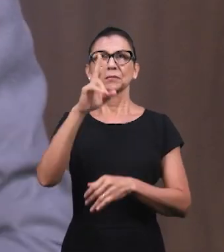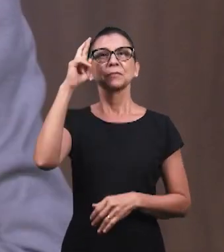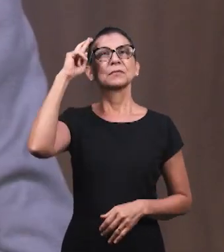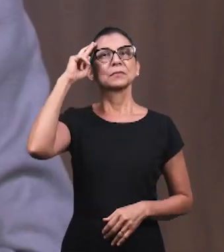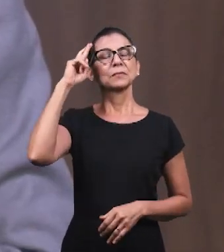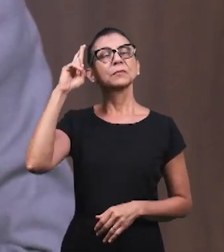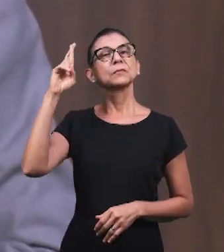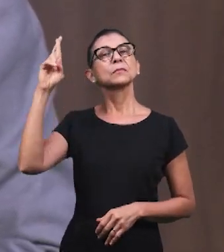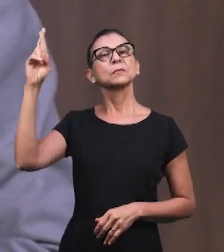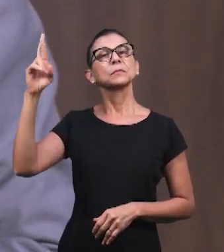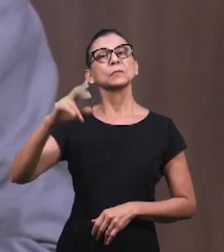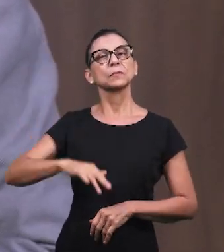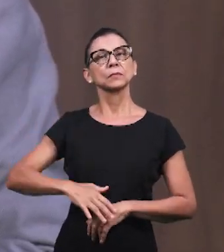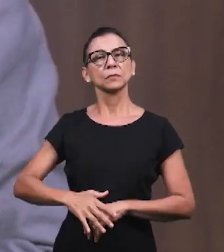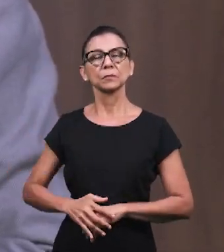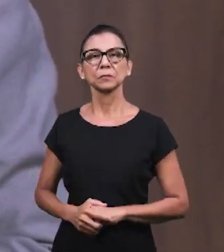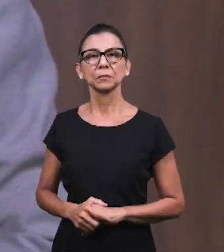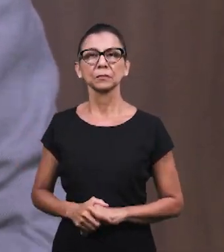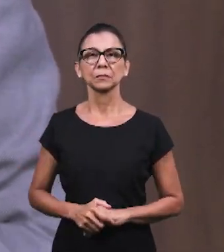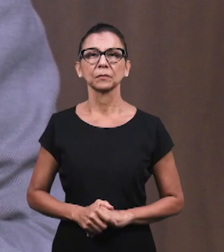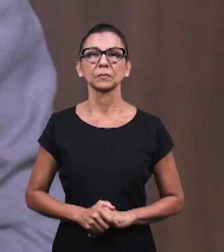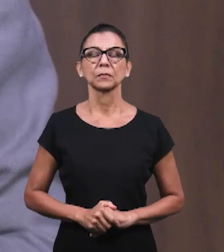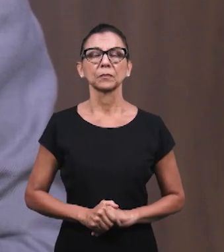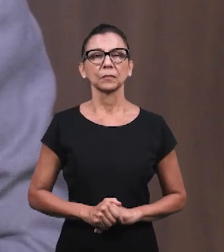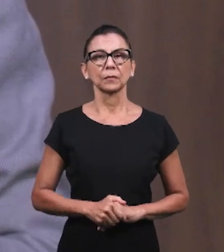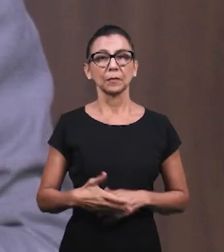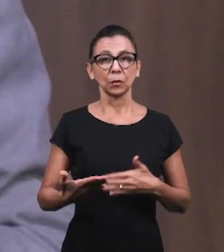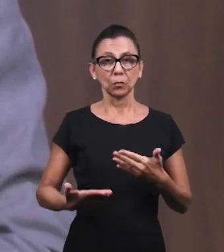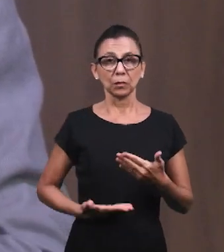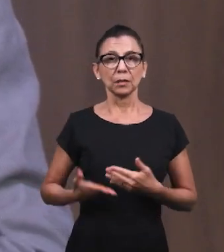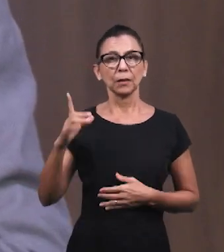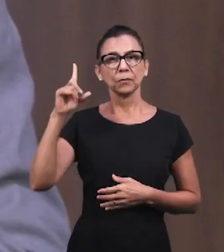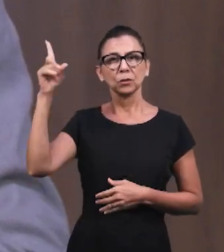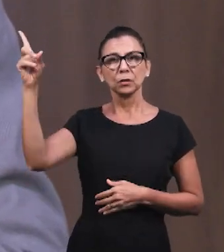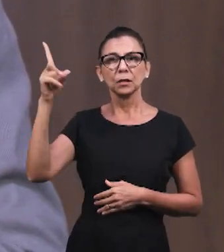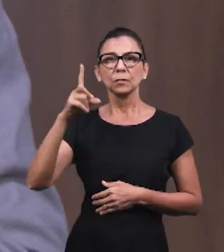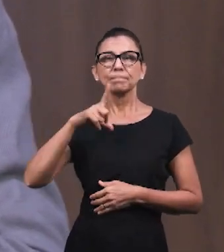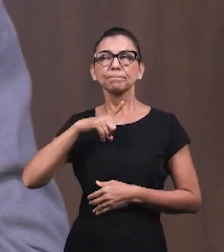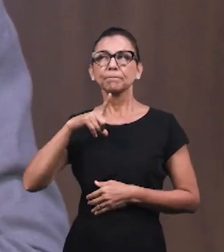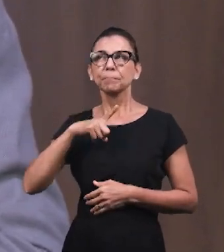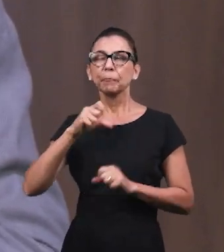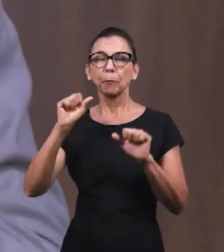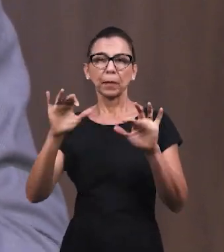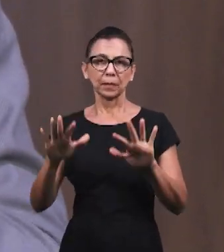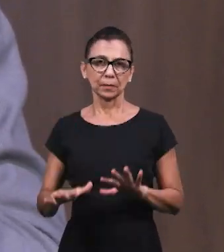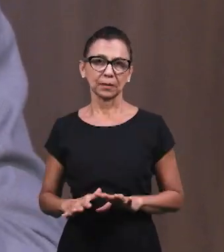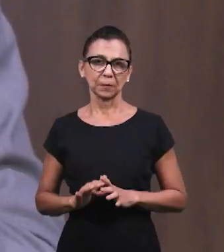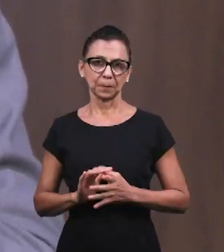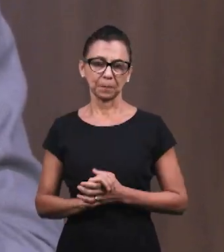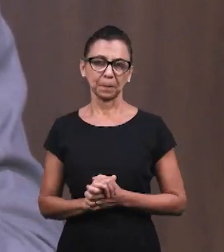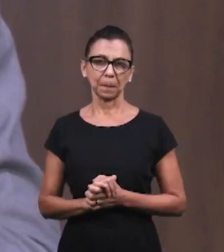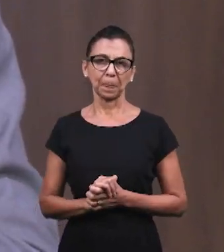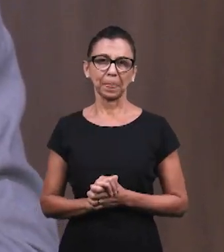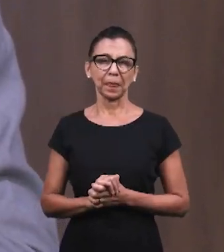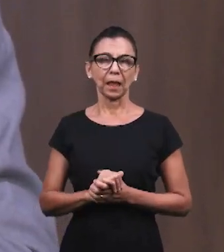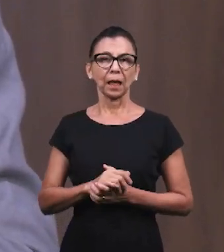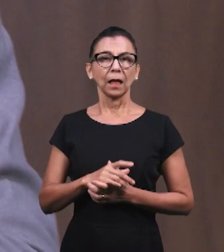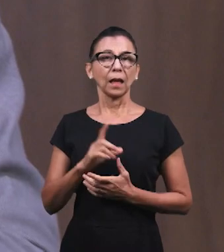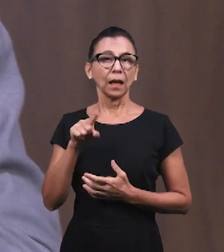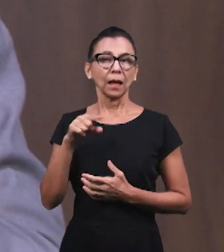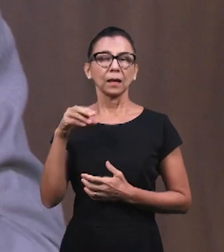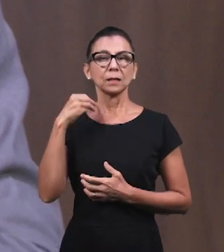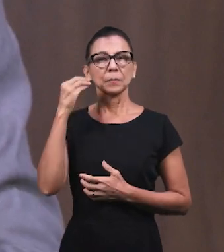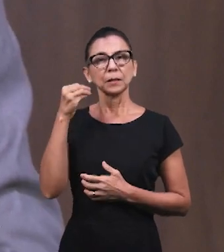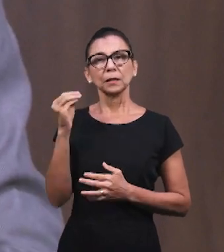Loué soit le nom du Seigneur. La bénédiction du serviteur de Dieu est d'avoir une expérience avec le